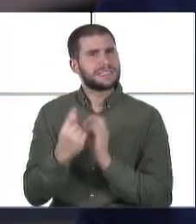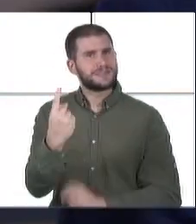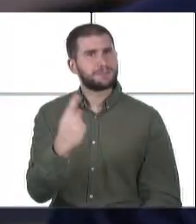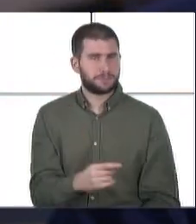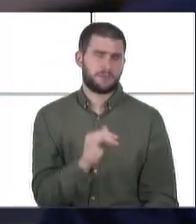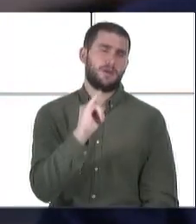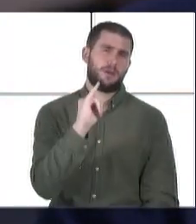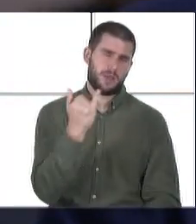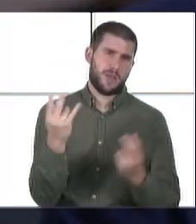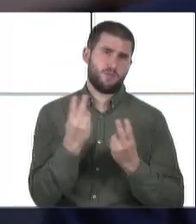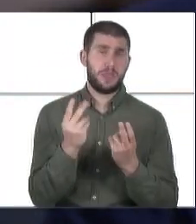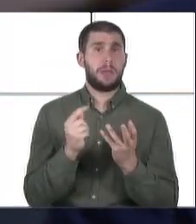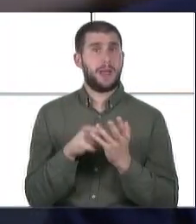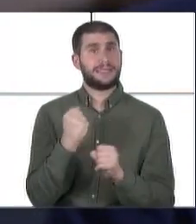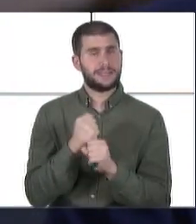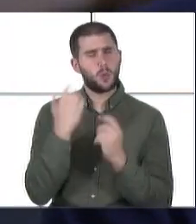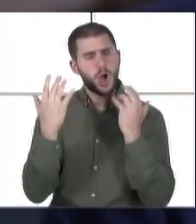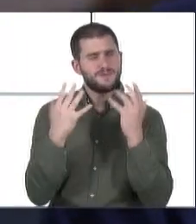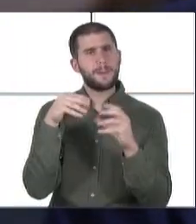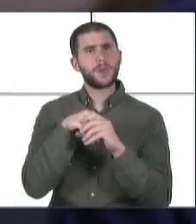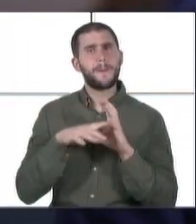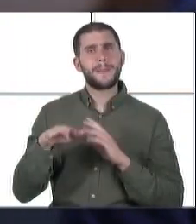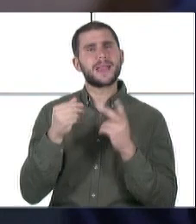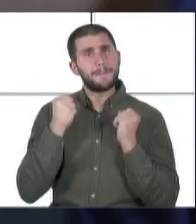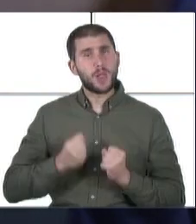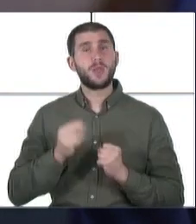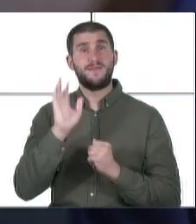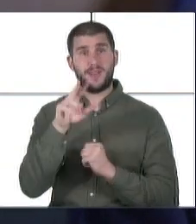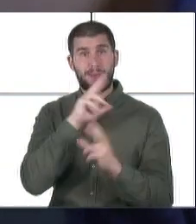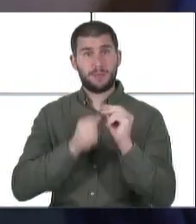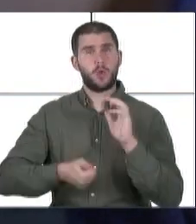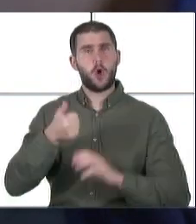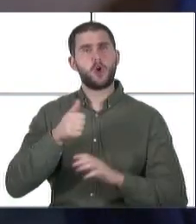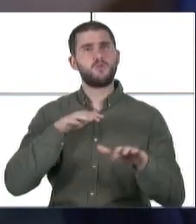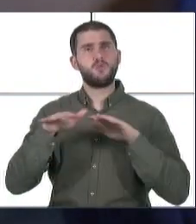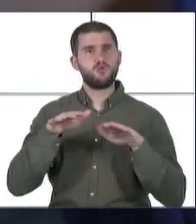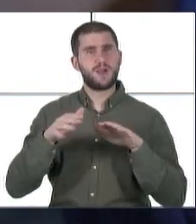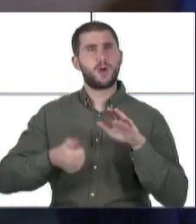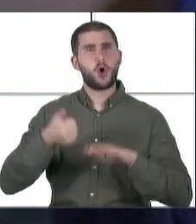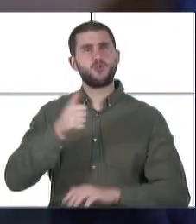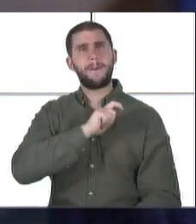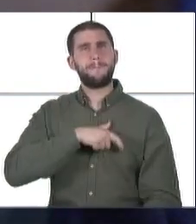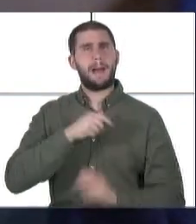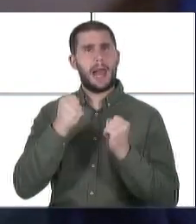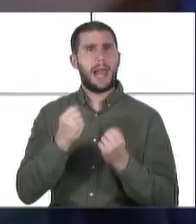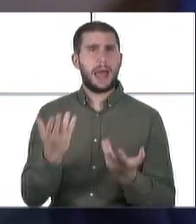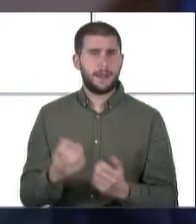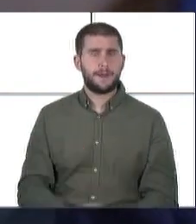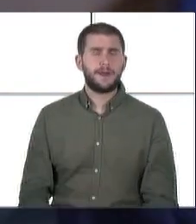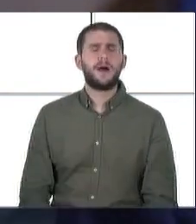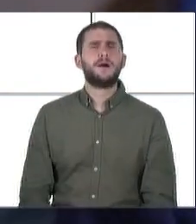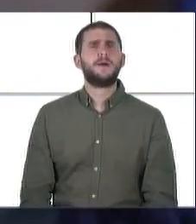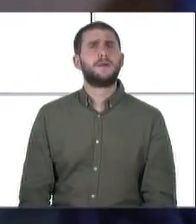בהחלט. גם קיימנו חשיבה בתוך מערכת הביטחון וגם דיבורים עם ראש הממשלה והמלל.